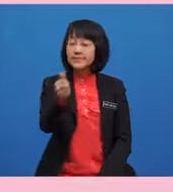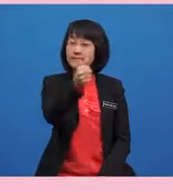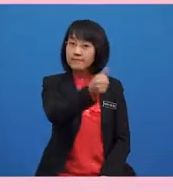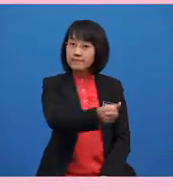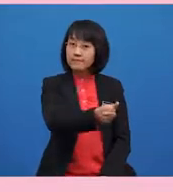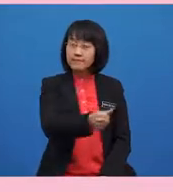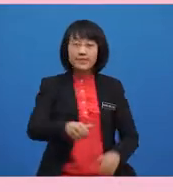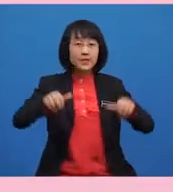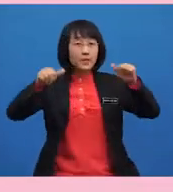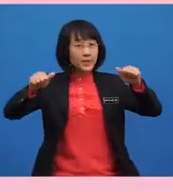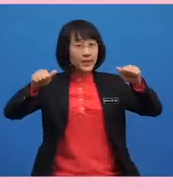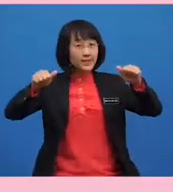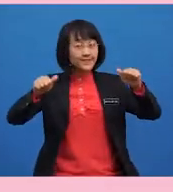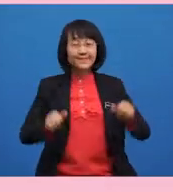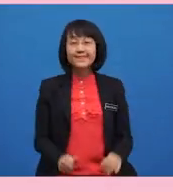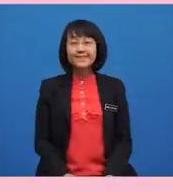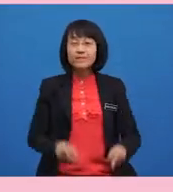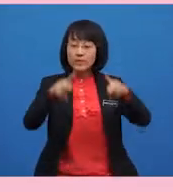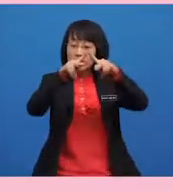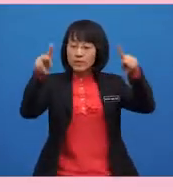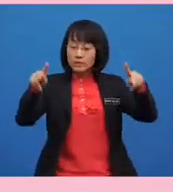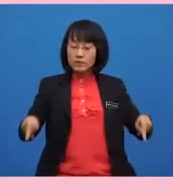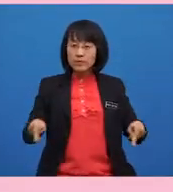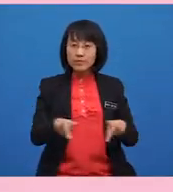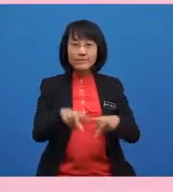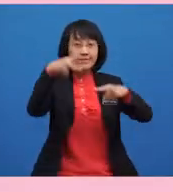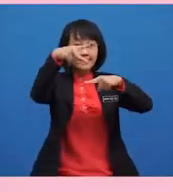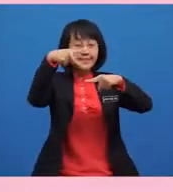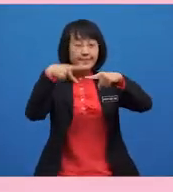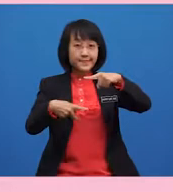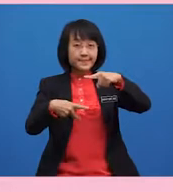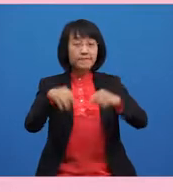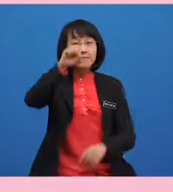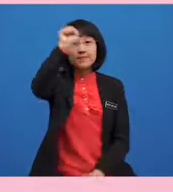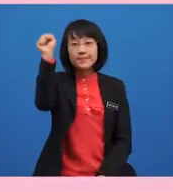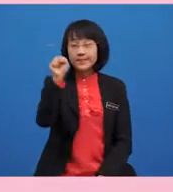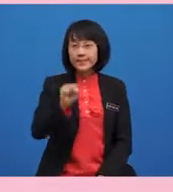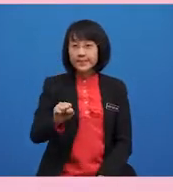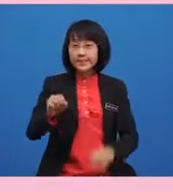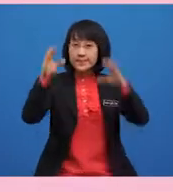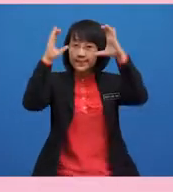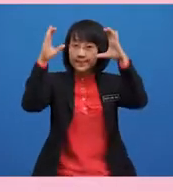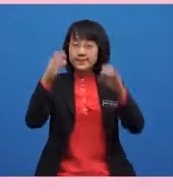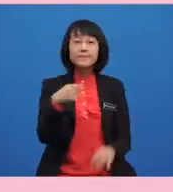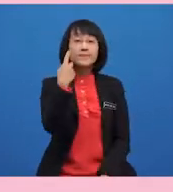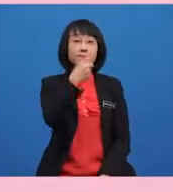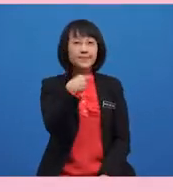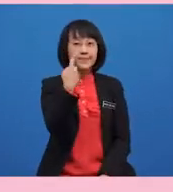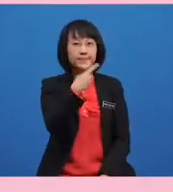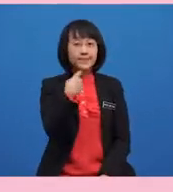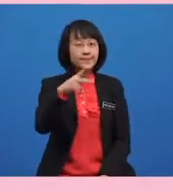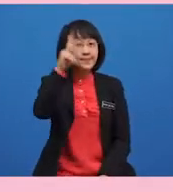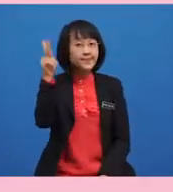masing-masing memegang sekeping poster pecahan. Soalan cikgu,